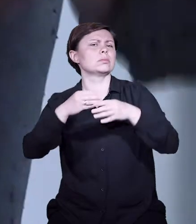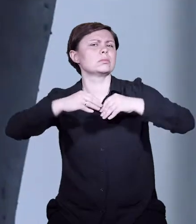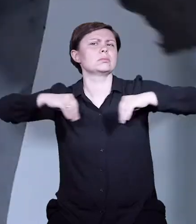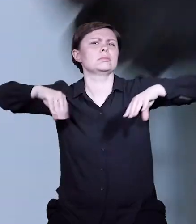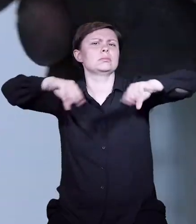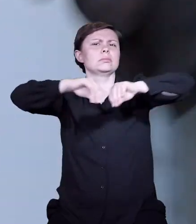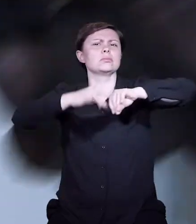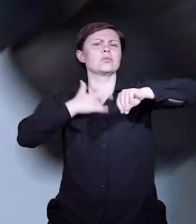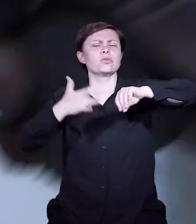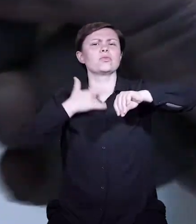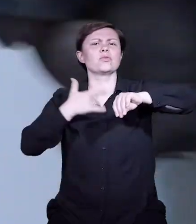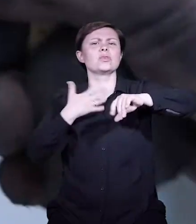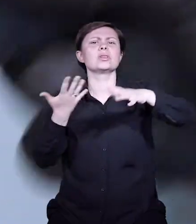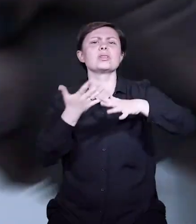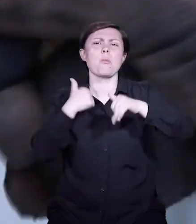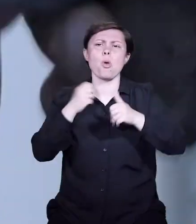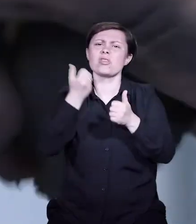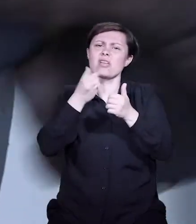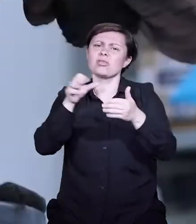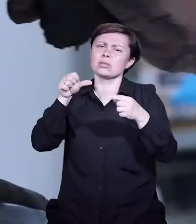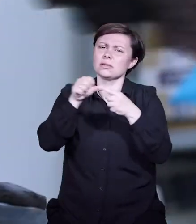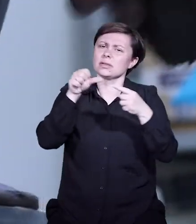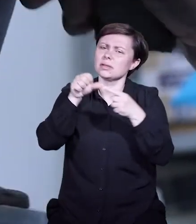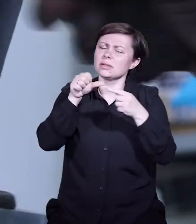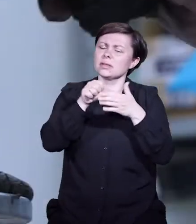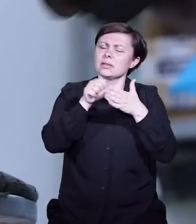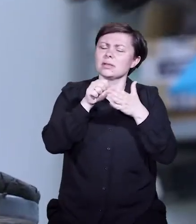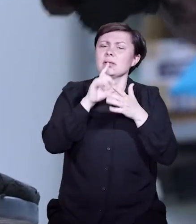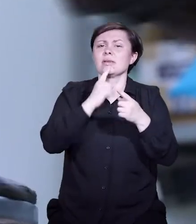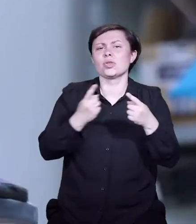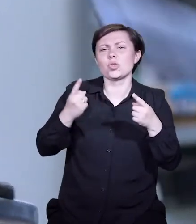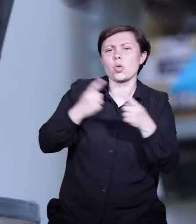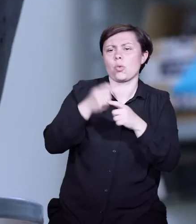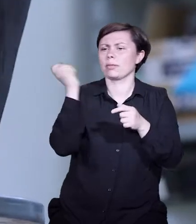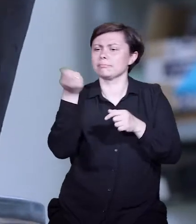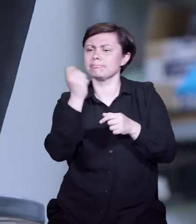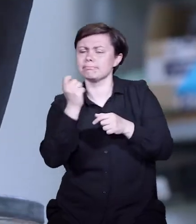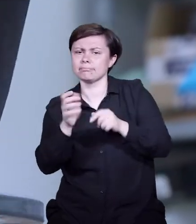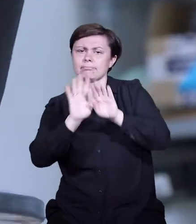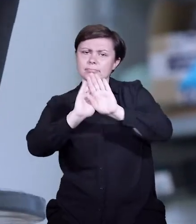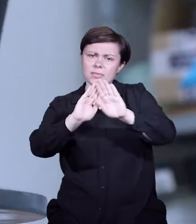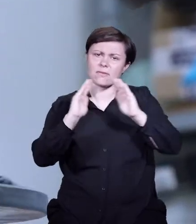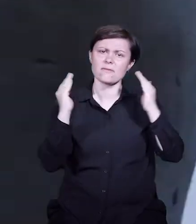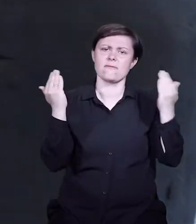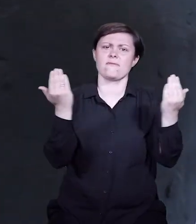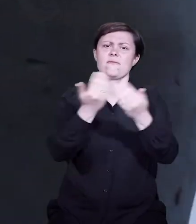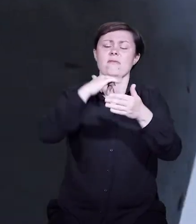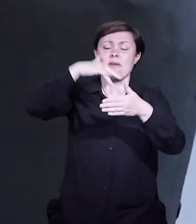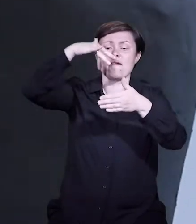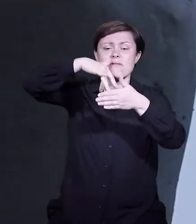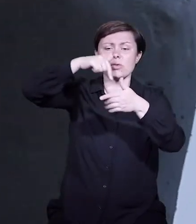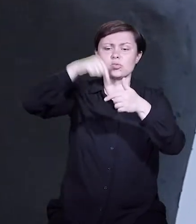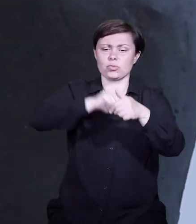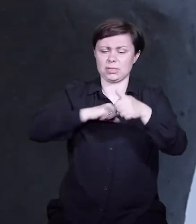pod palcami, wyczuć, na ile można ją docisnąć. Czyli dokładam, sklepuje mi się i zagładza samoczynnie. Wnętrze